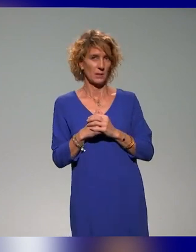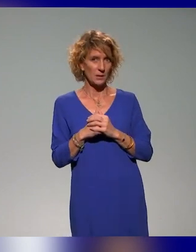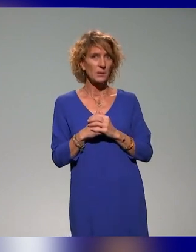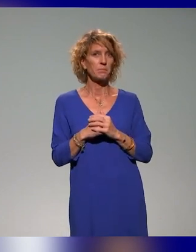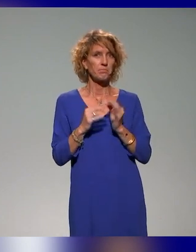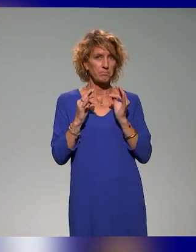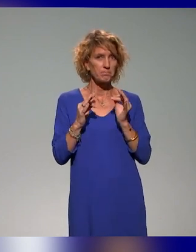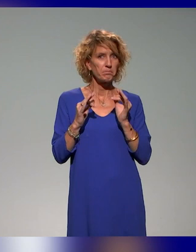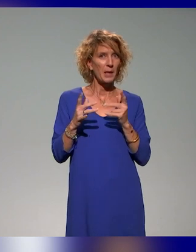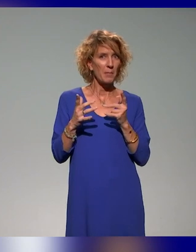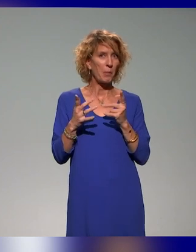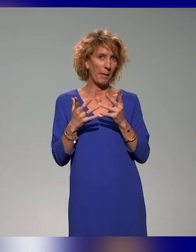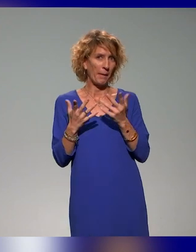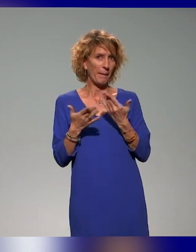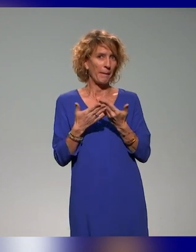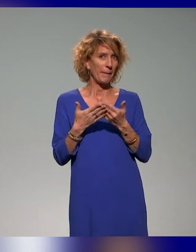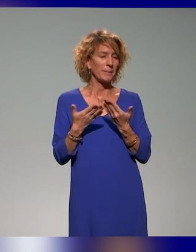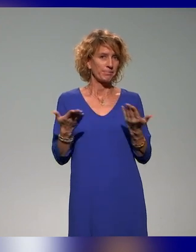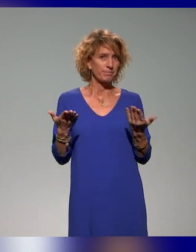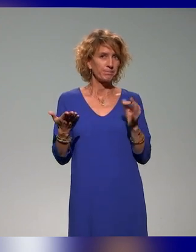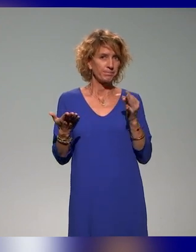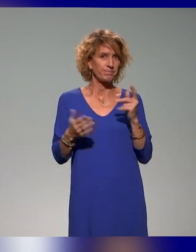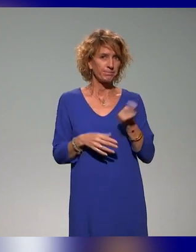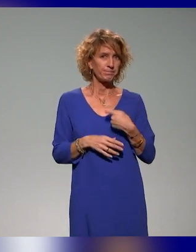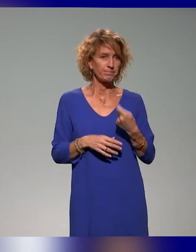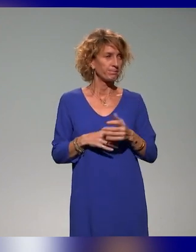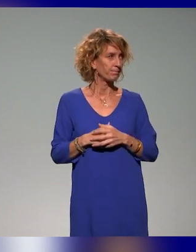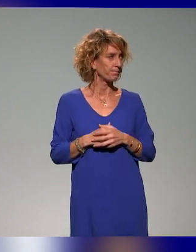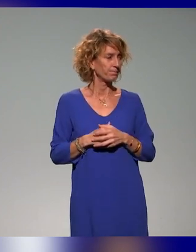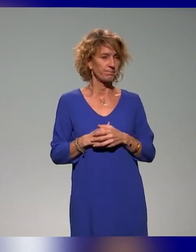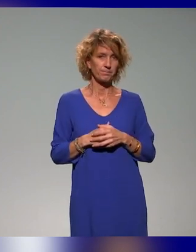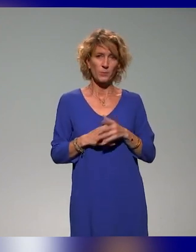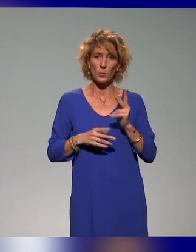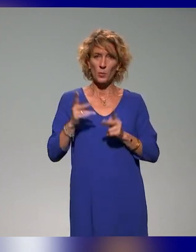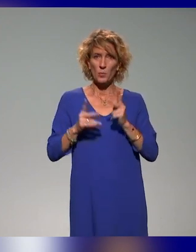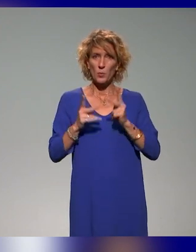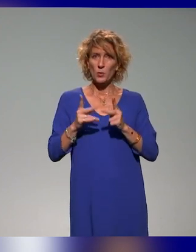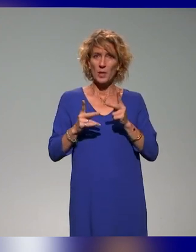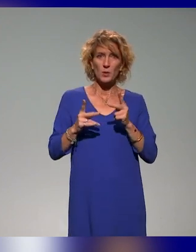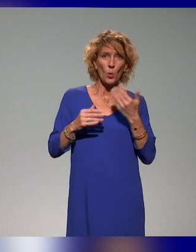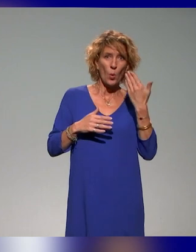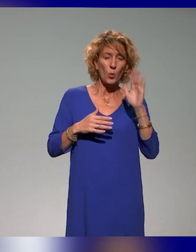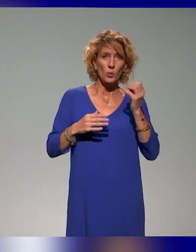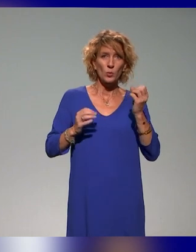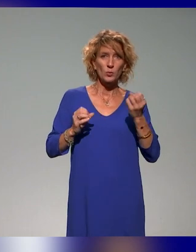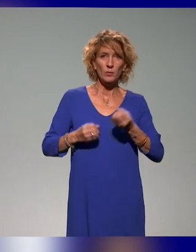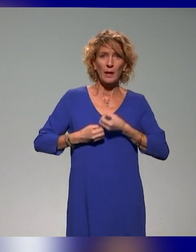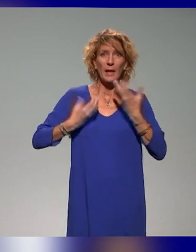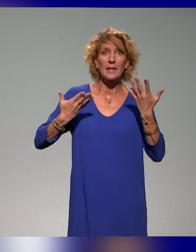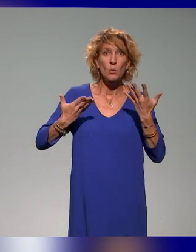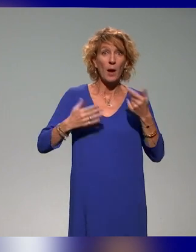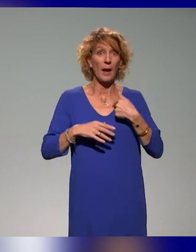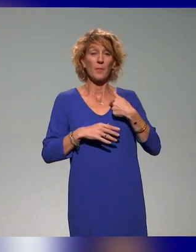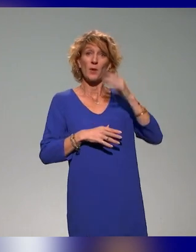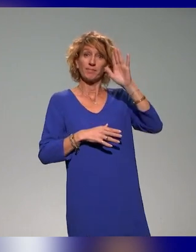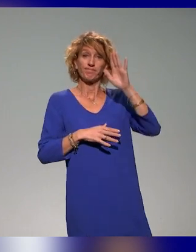vigilant sur ces questions-là, bien évidemment. Est-ce qu'il y a peut-être d'autres réactions, d'autres questions ?